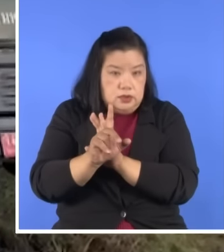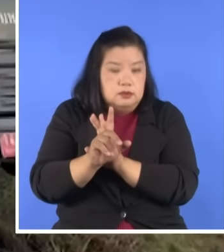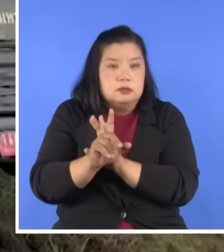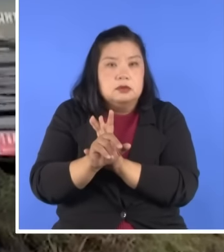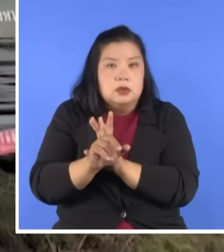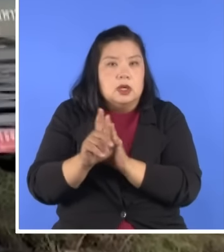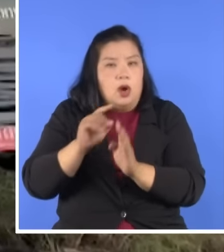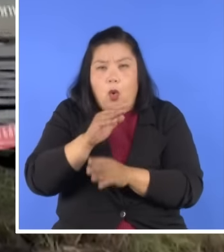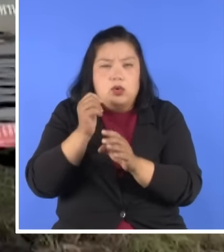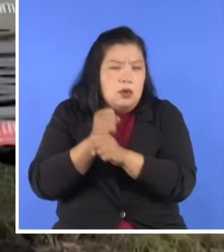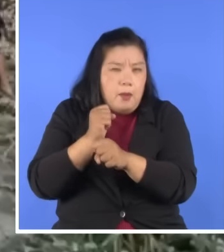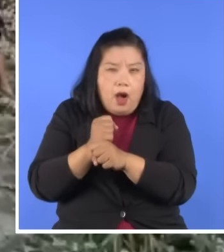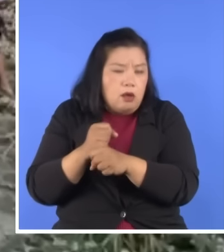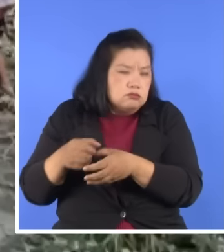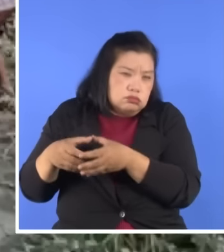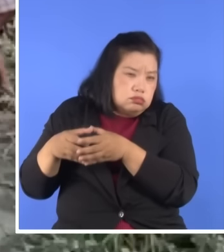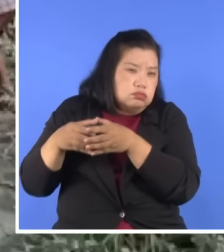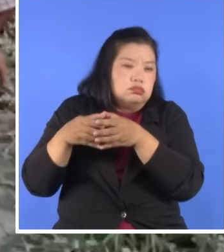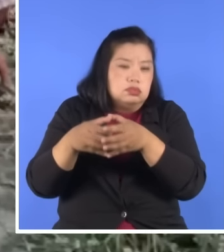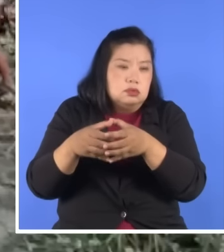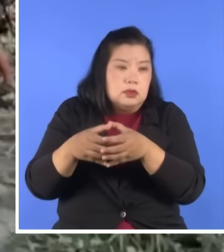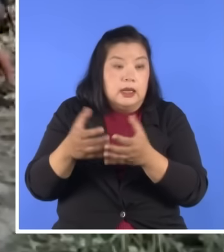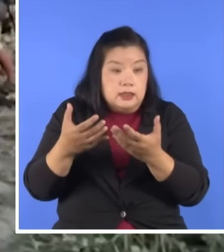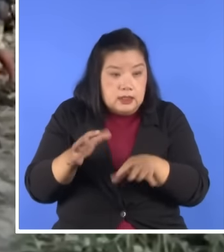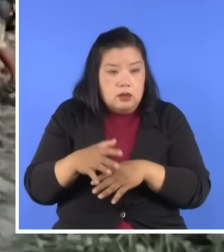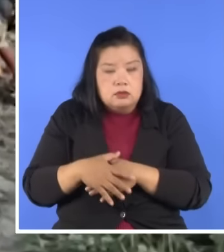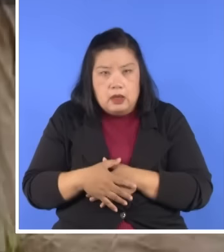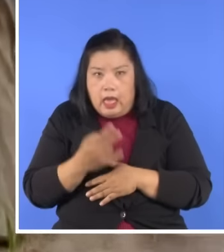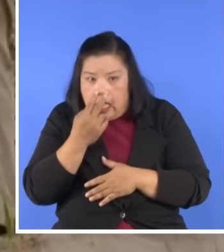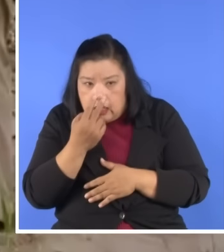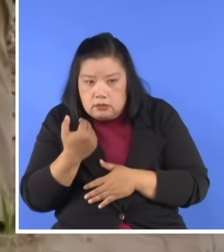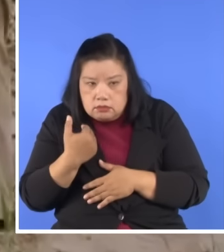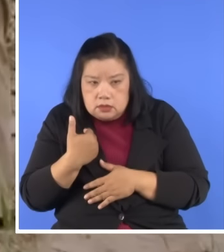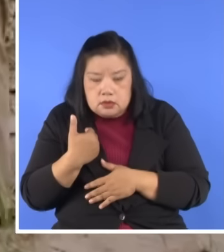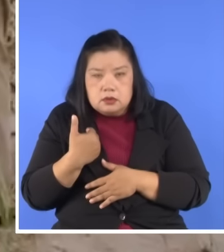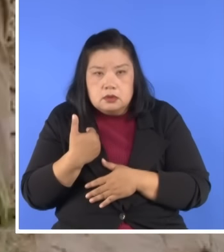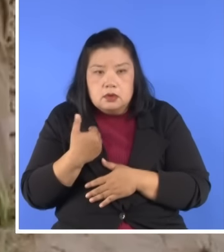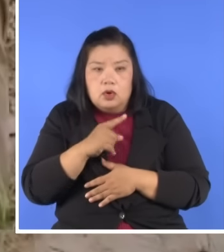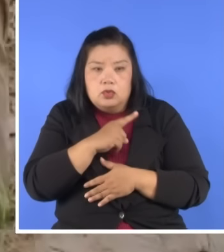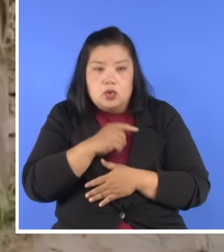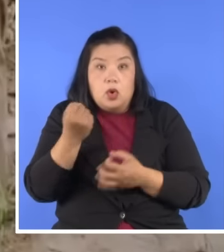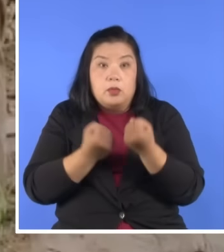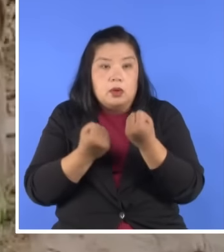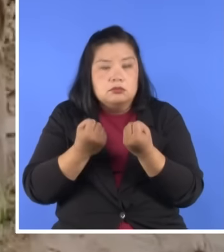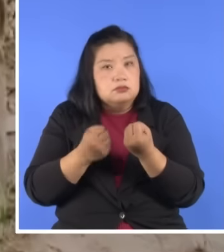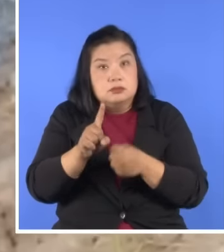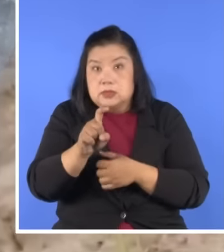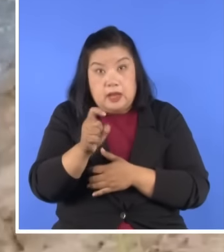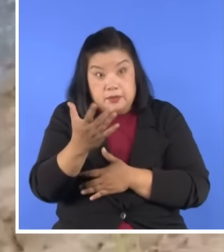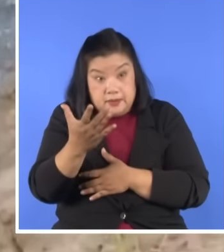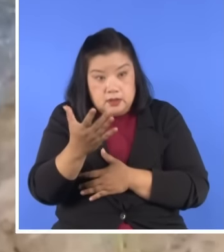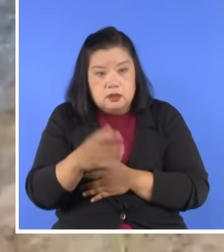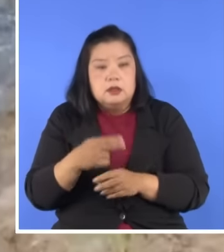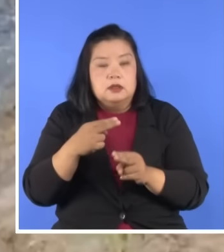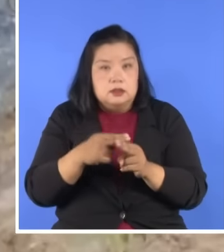ภัยนักประดาน้ำก็ไปนะครับเอ่อไปเจอฮะคนขับแบ็คโฮนี่นะครับปรากฏว่ารอดตายหวุดหวิดฮะชื่อว่า